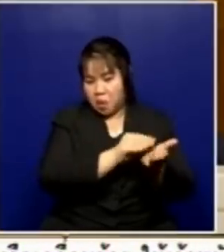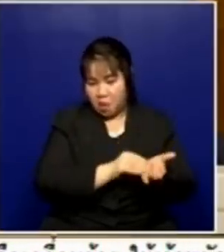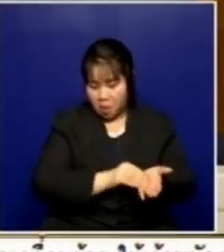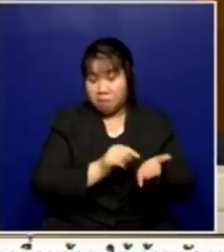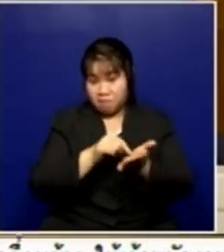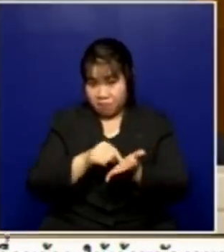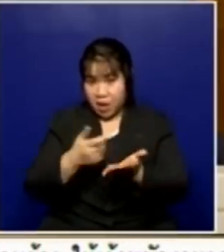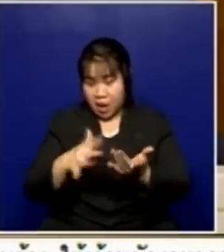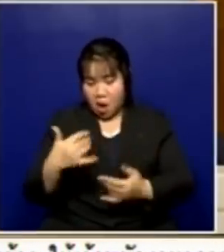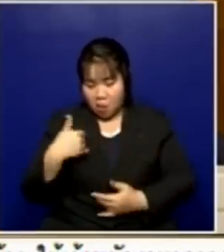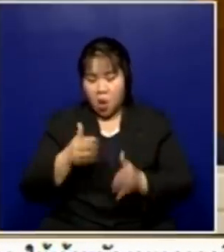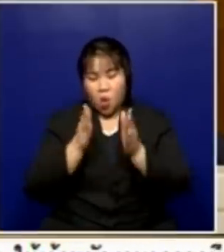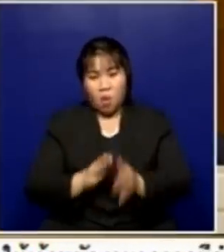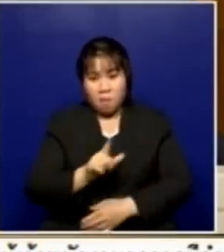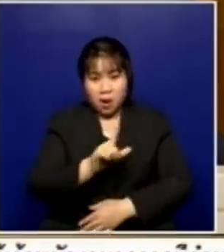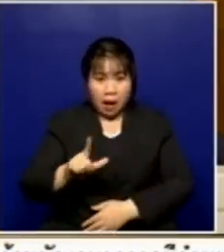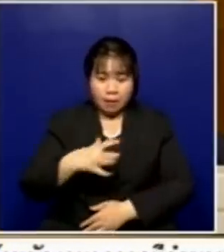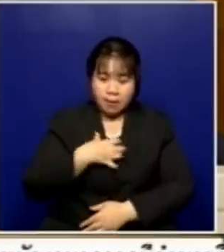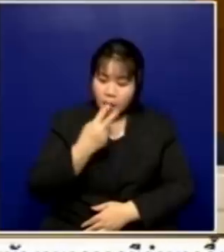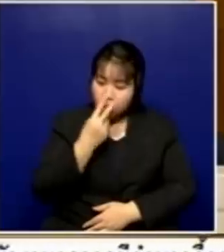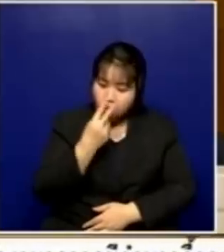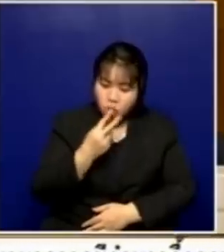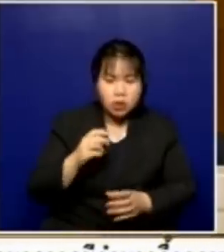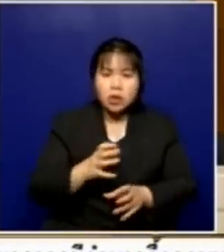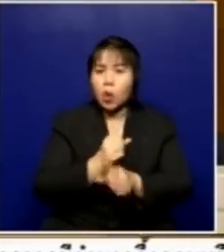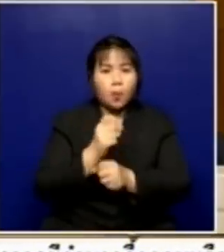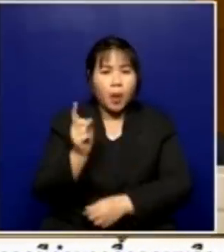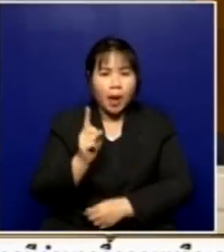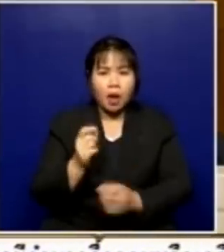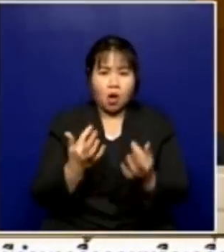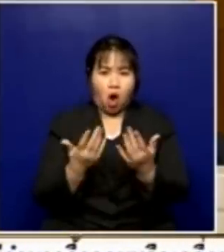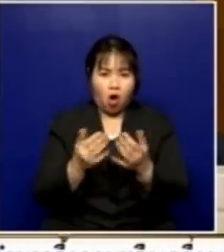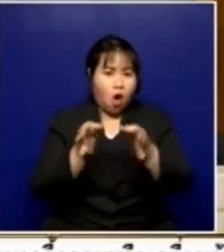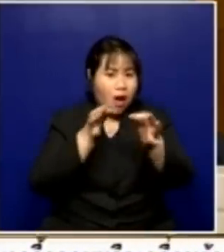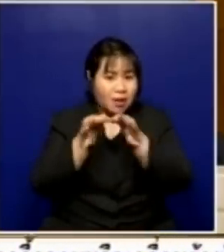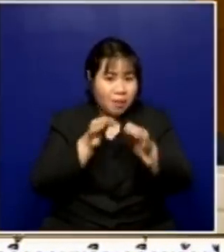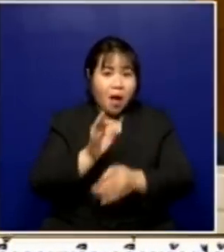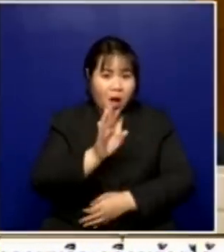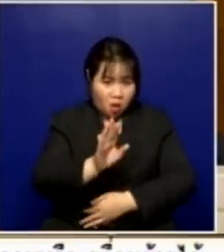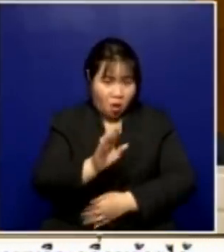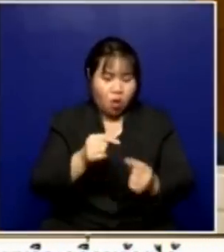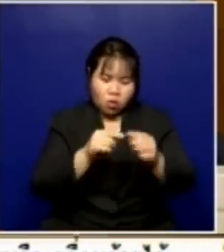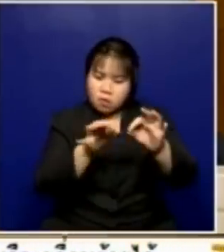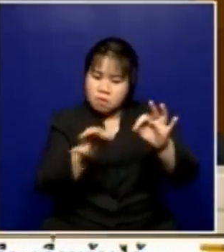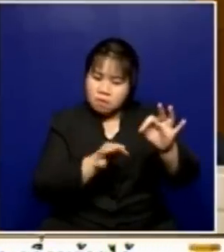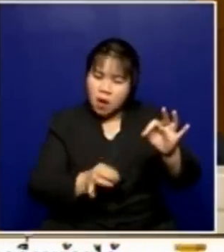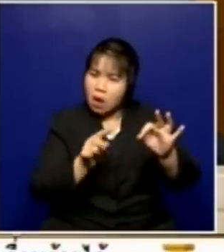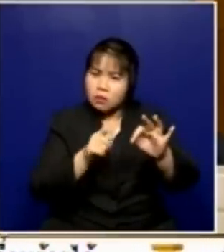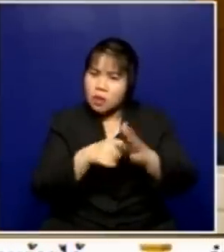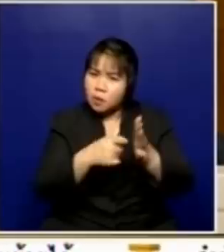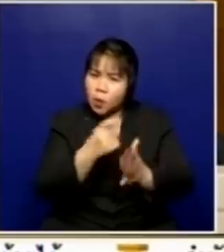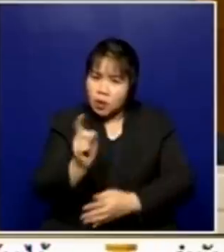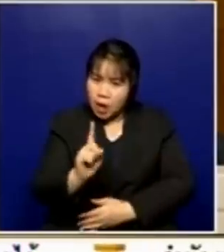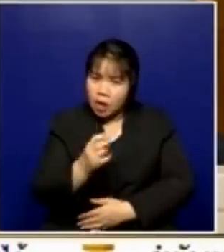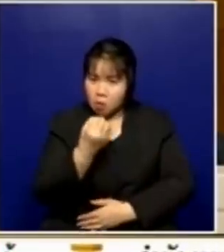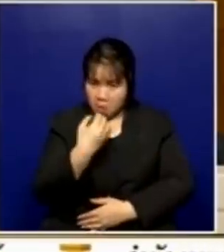ทงพี่น้ประชาชนอหลล้านคนที่กำลงตดตามอยู่และกำลงรอฟังคำอธิบายในทางเน้อหาในทางเหตุผ